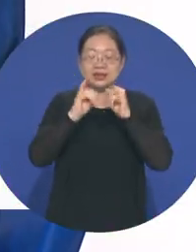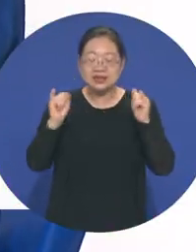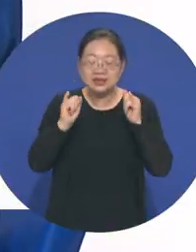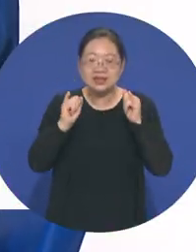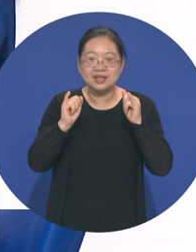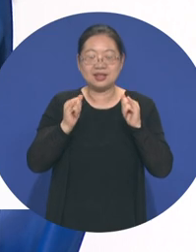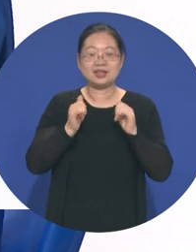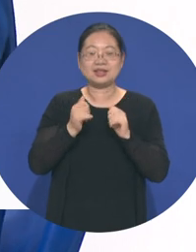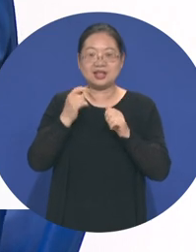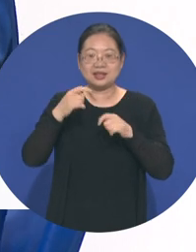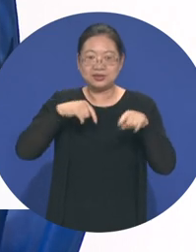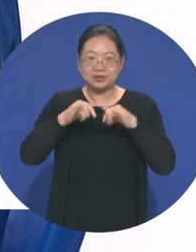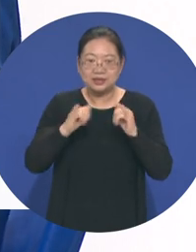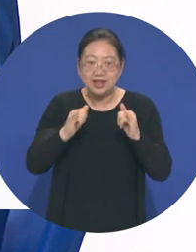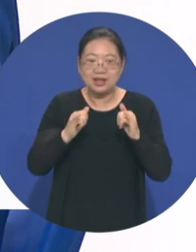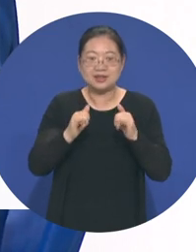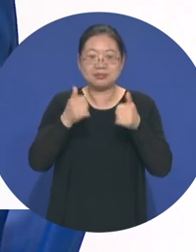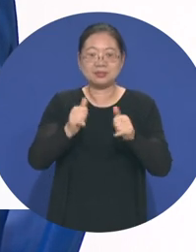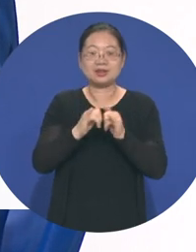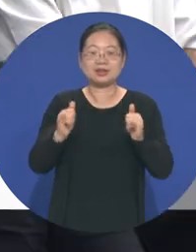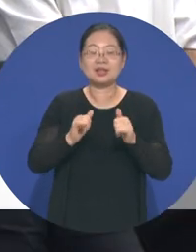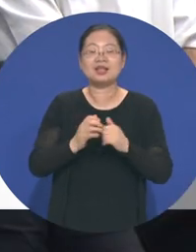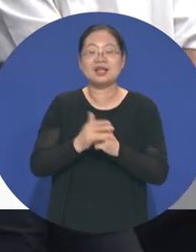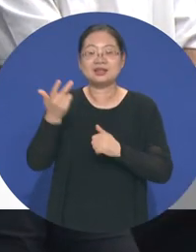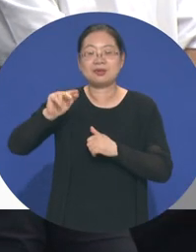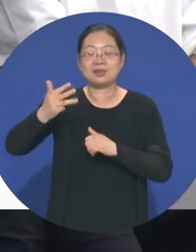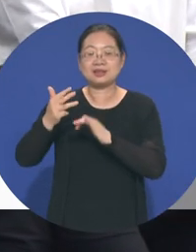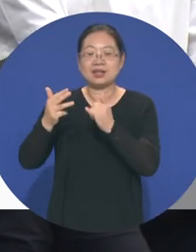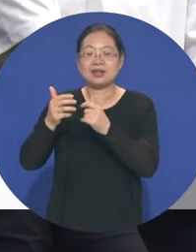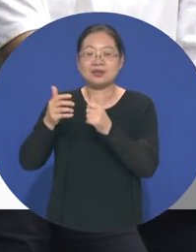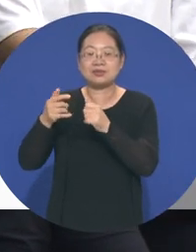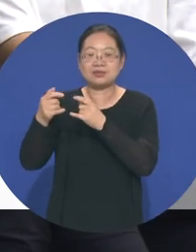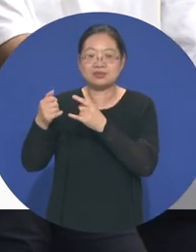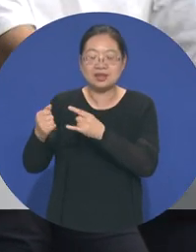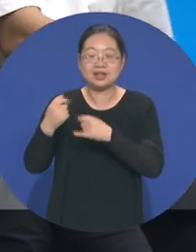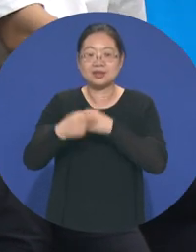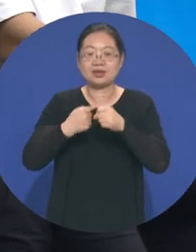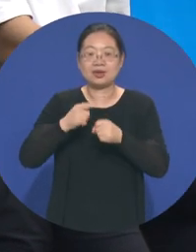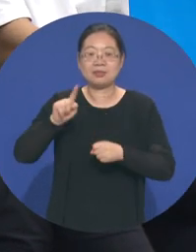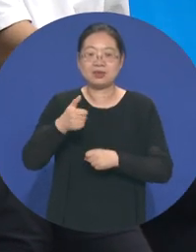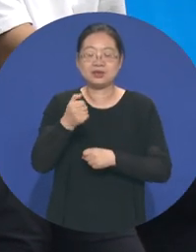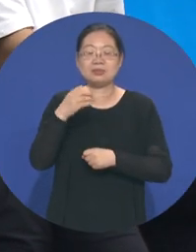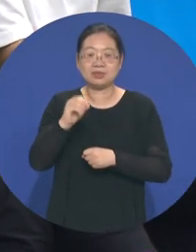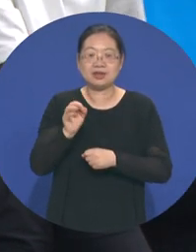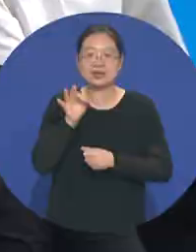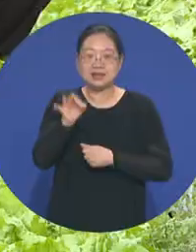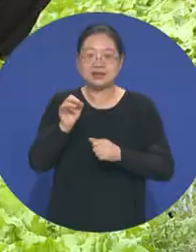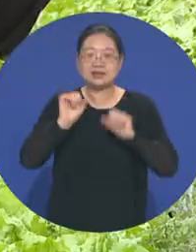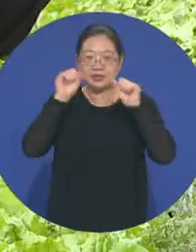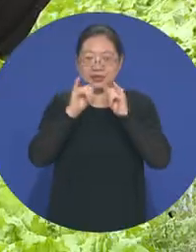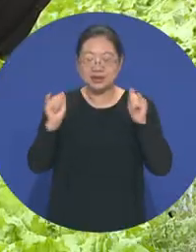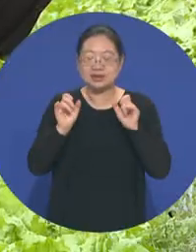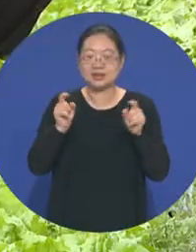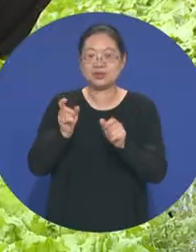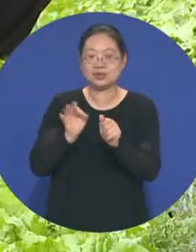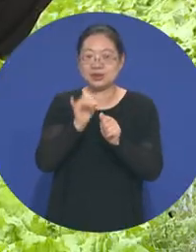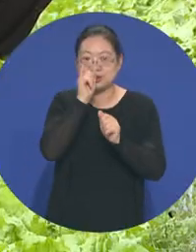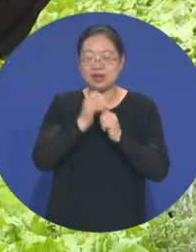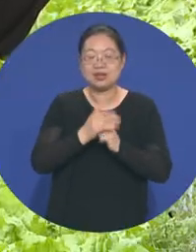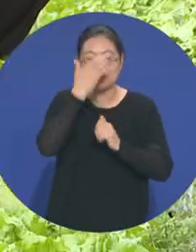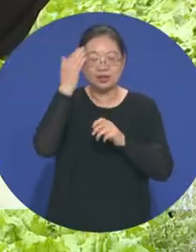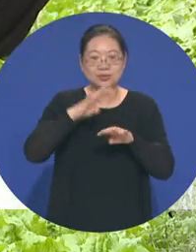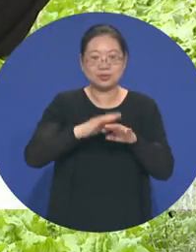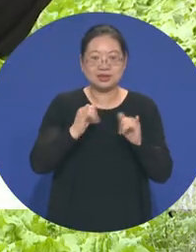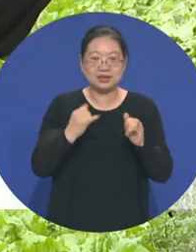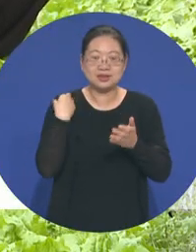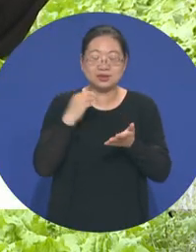심판 등약 7,800명에게 연 150만 원을 지급하는 체육인 기회소득이 신설됩니다. 또 청년